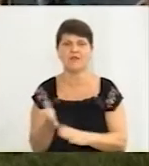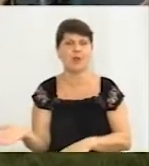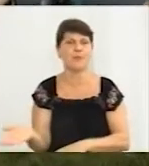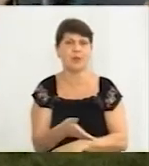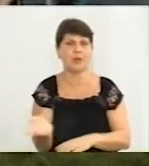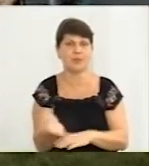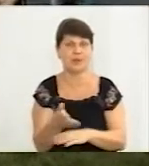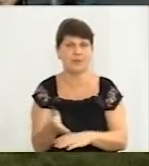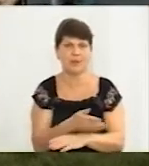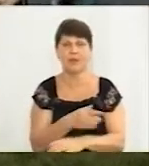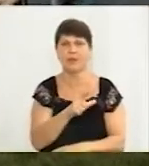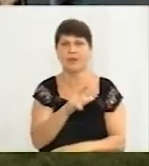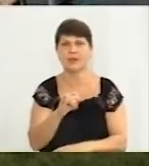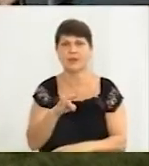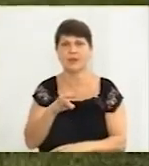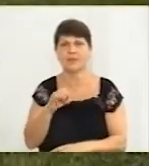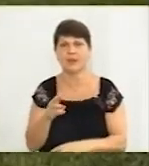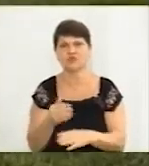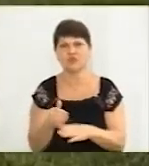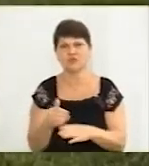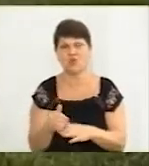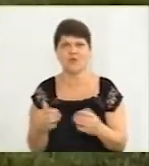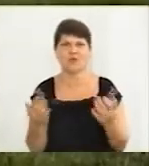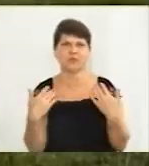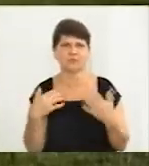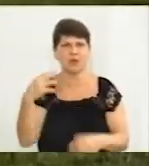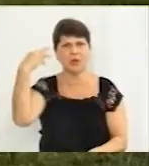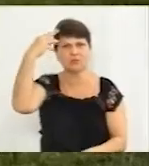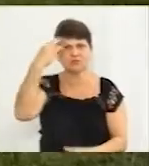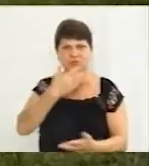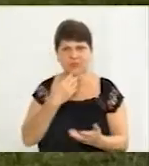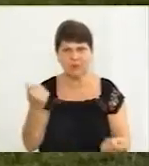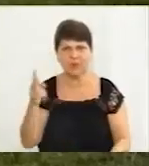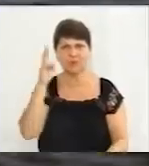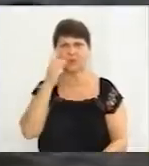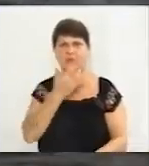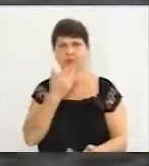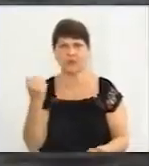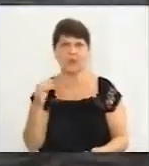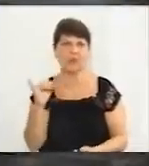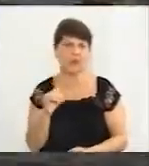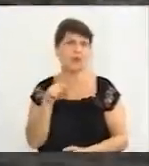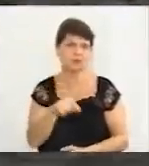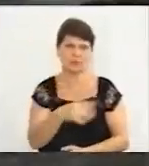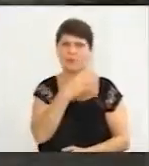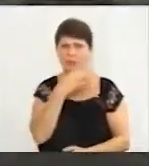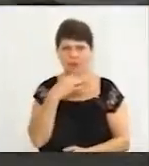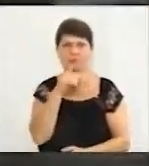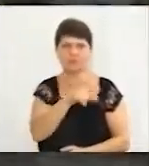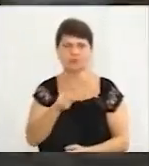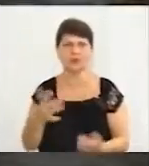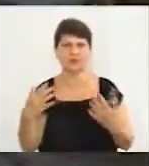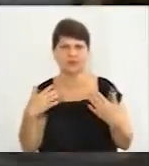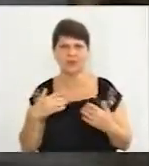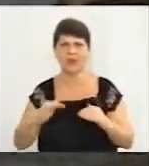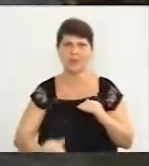прийому відпочивальників цей пляж готовий частково. Немає ні душових, ні туалетів. Втім, і тут не один десяток відпочивальників. І